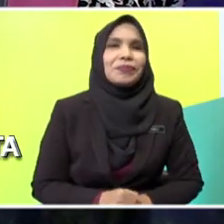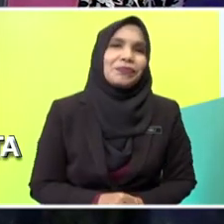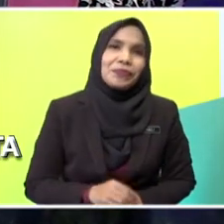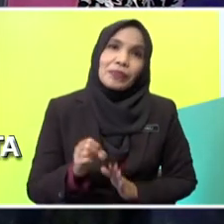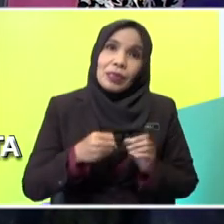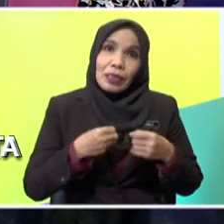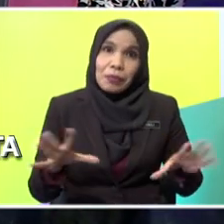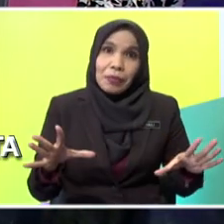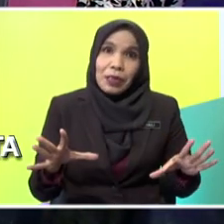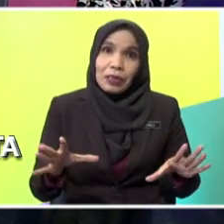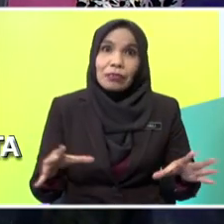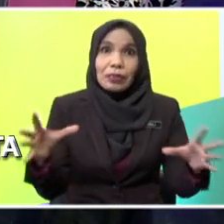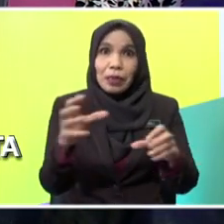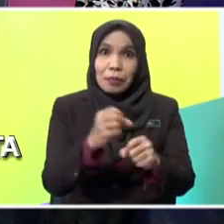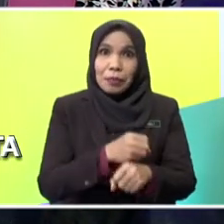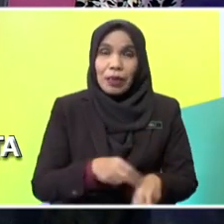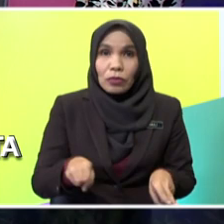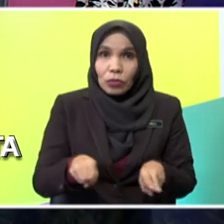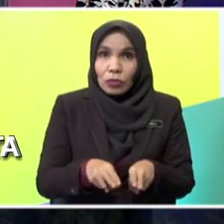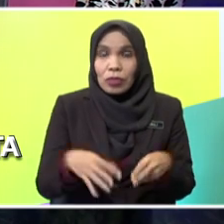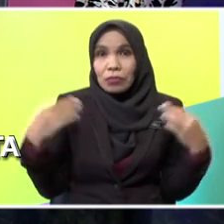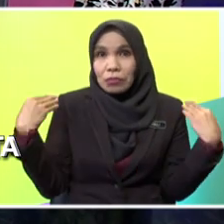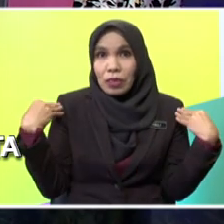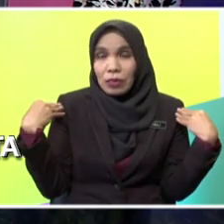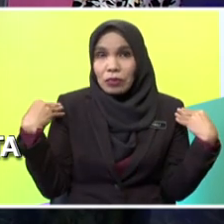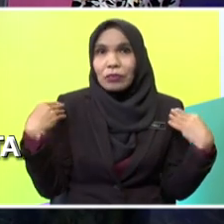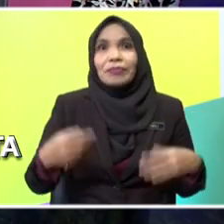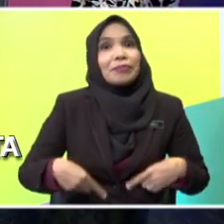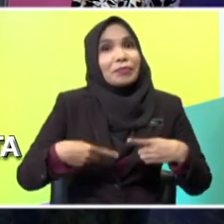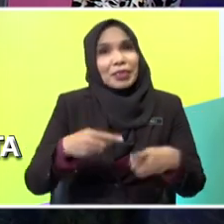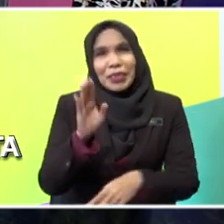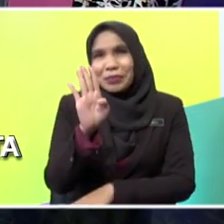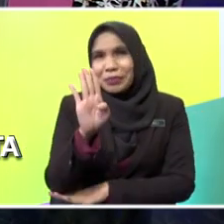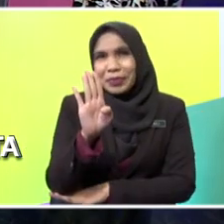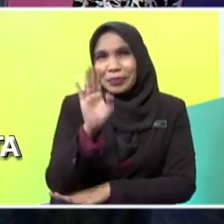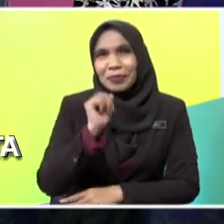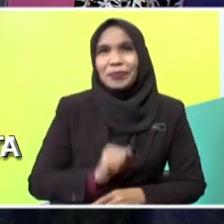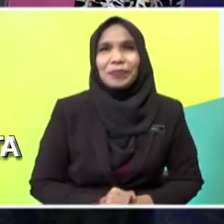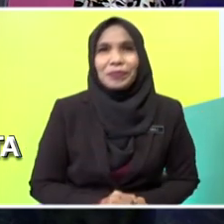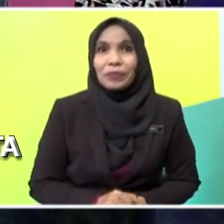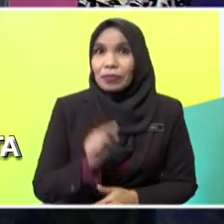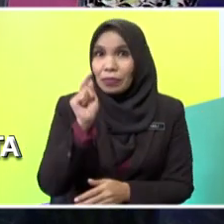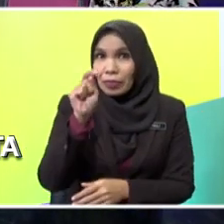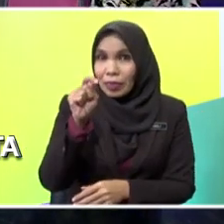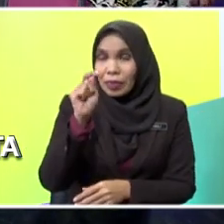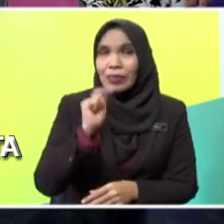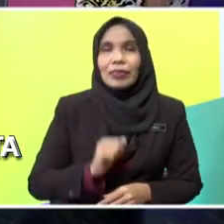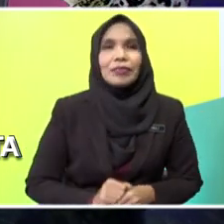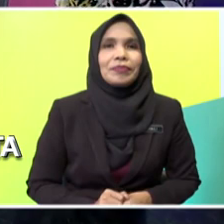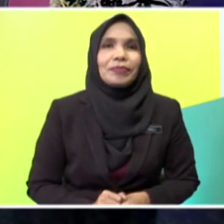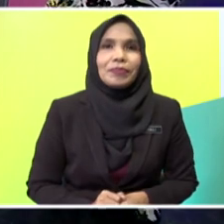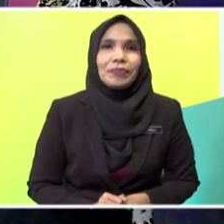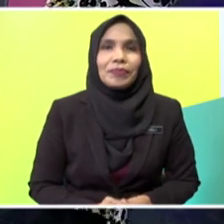ukuran bahu, apa lagi yang kita perlu ukur? Kita pergi pada B. B pun kita dah tanda begini supaya murid kita tahu. Bila kita